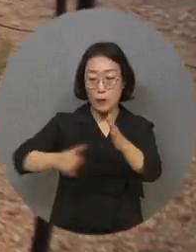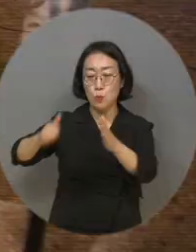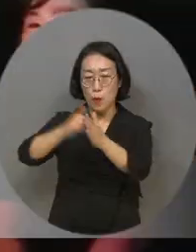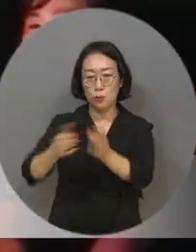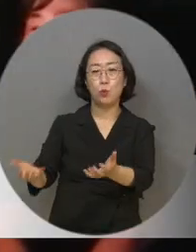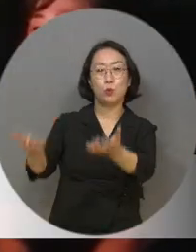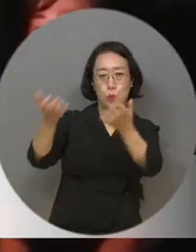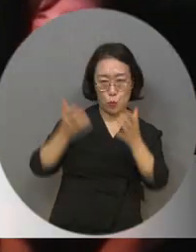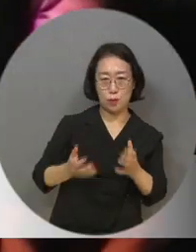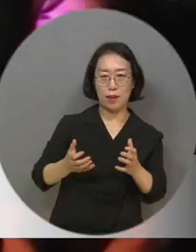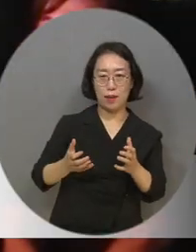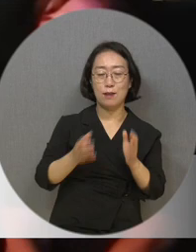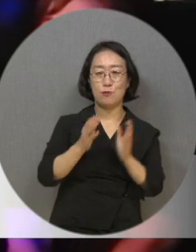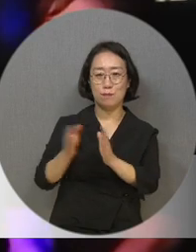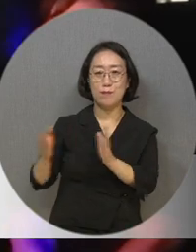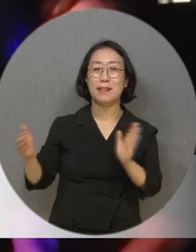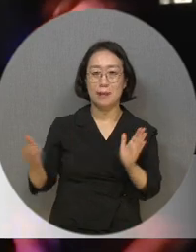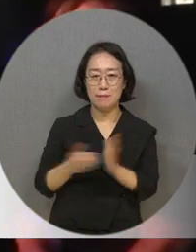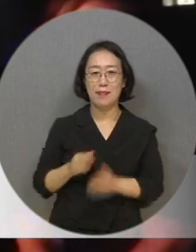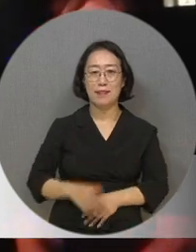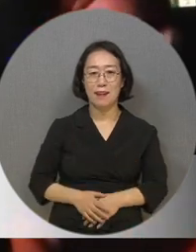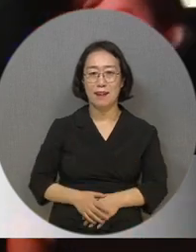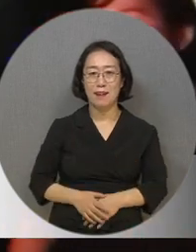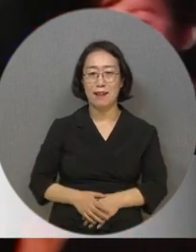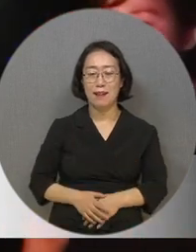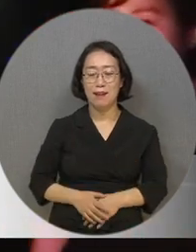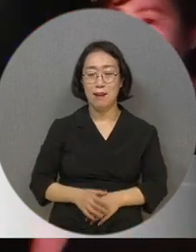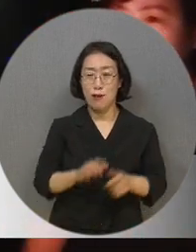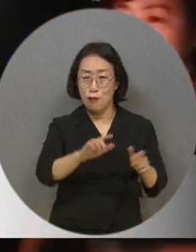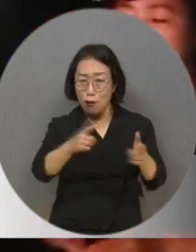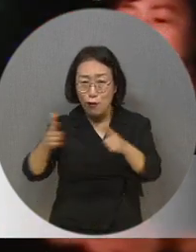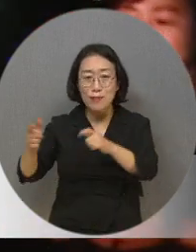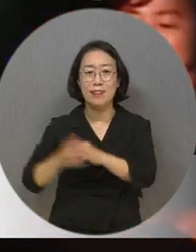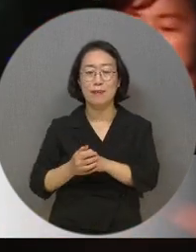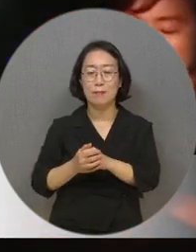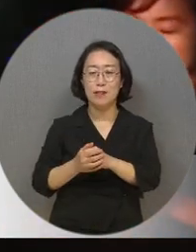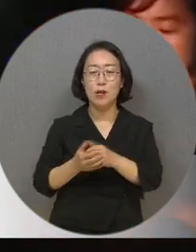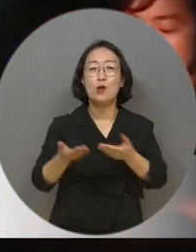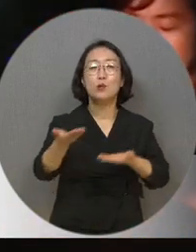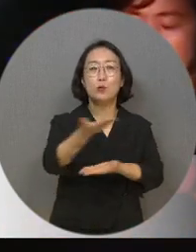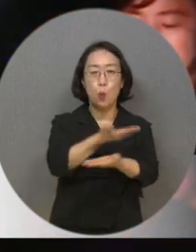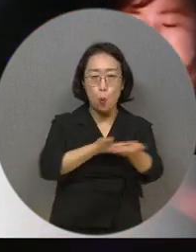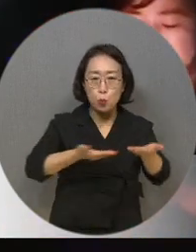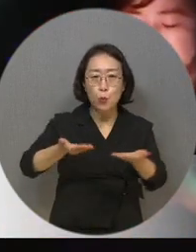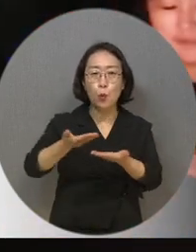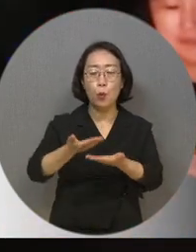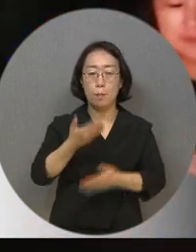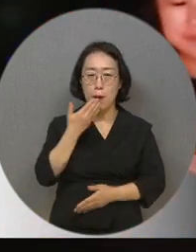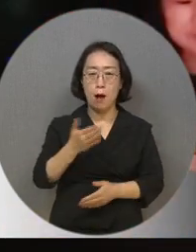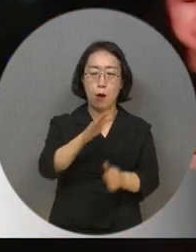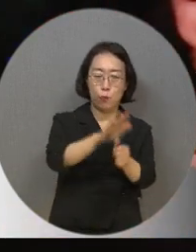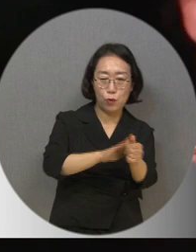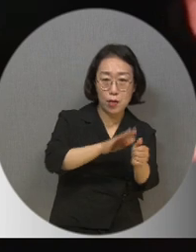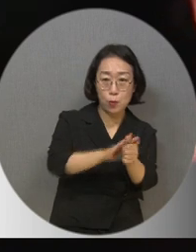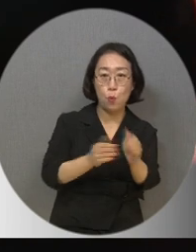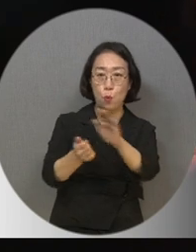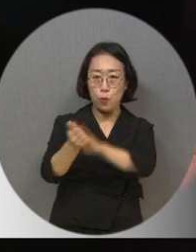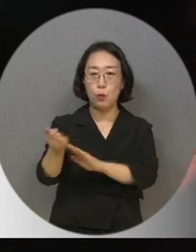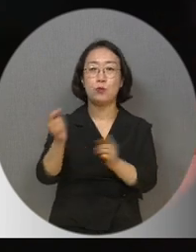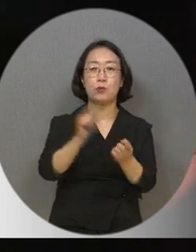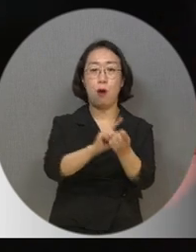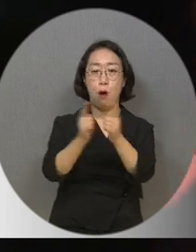준비했습니다. 다양한 분들이 참여하는 공간, 제가 서로 일을 해주는 공간, 그래서 모든